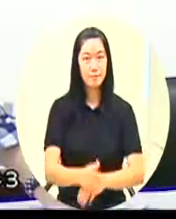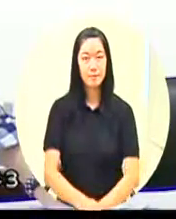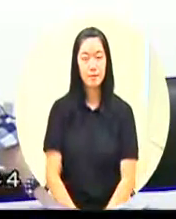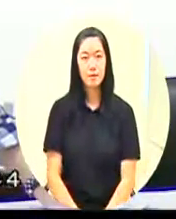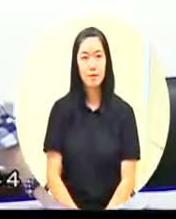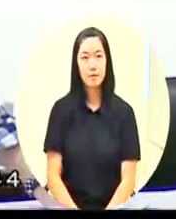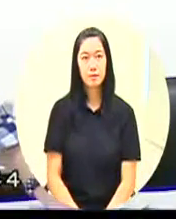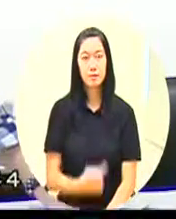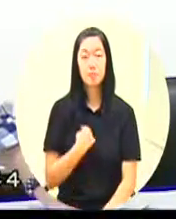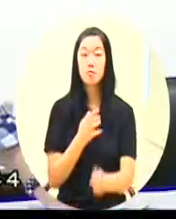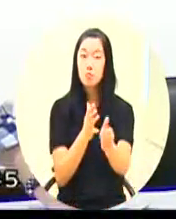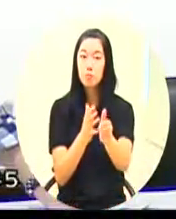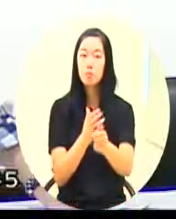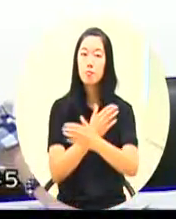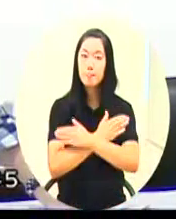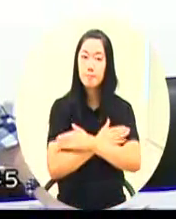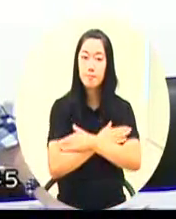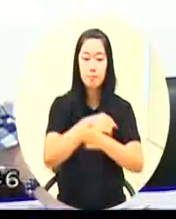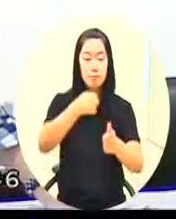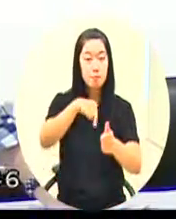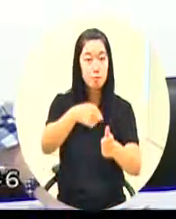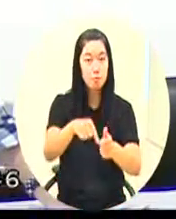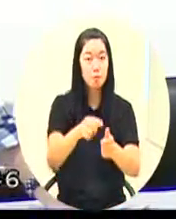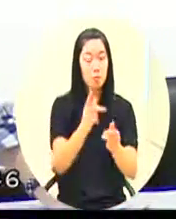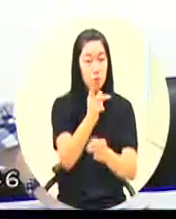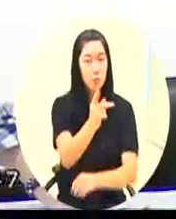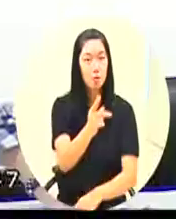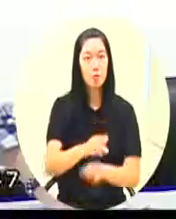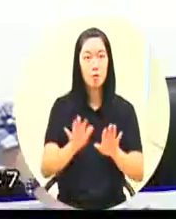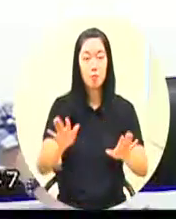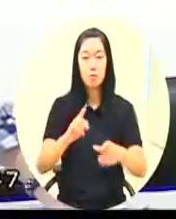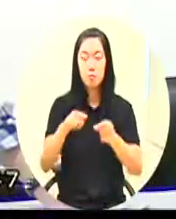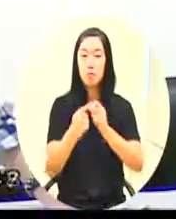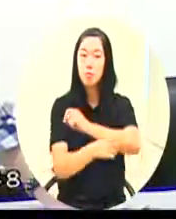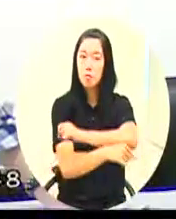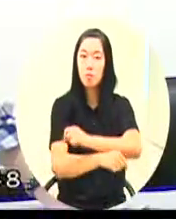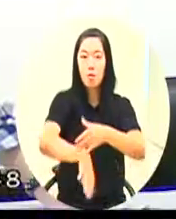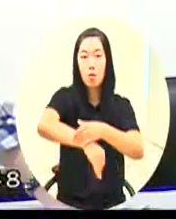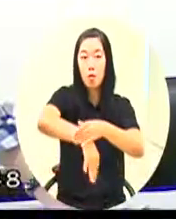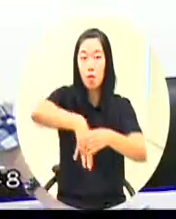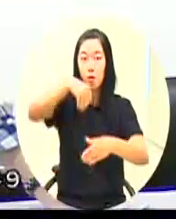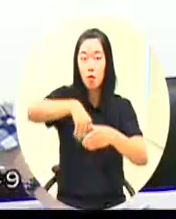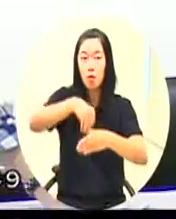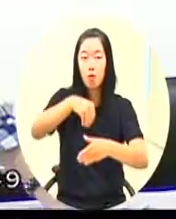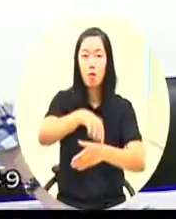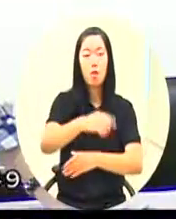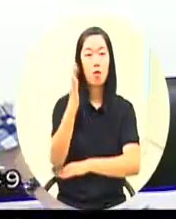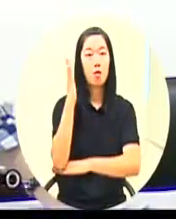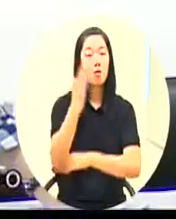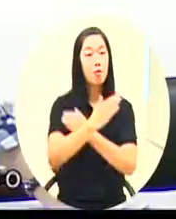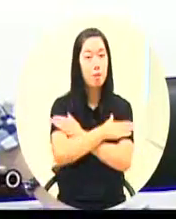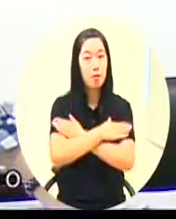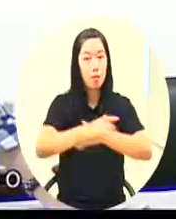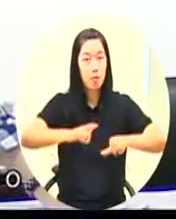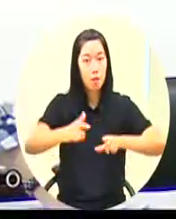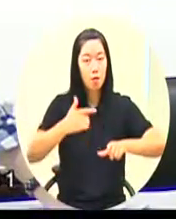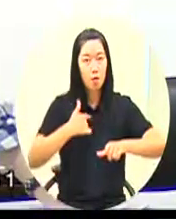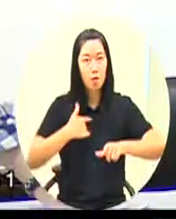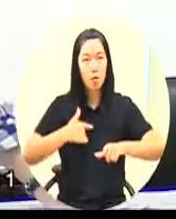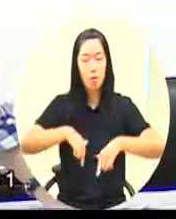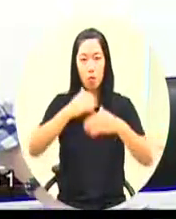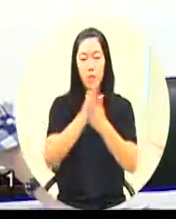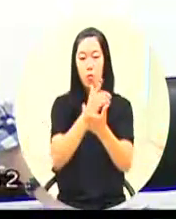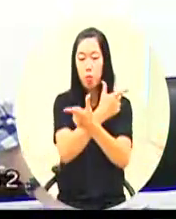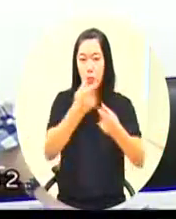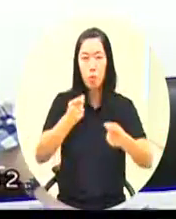那我先问一下幼教科，就是今年年中抽签的时候，我们所有公立的幼稚园开放抽签，我们是全面开放。